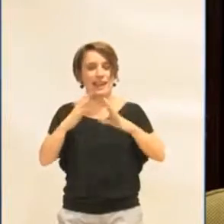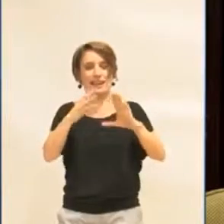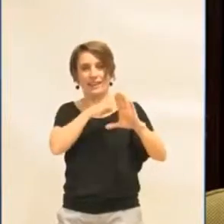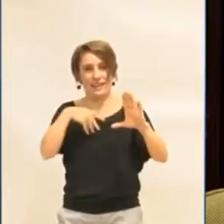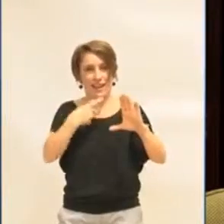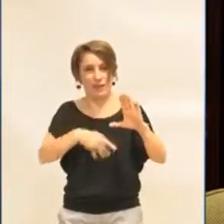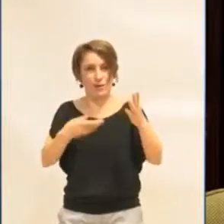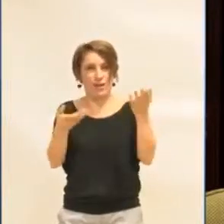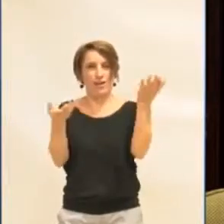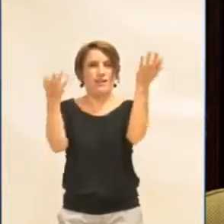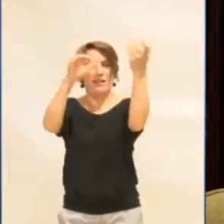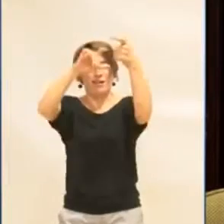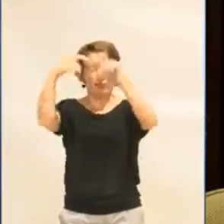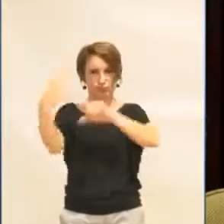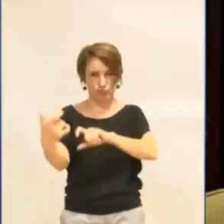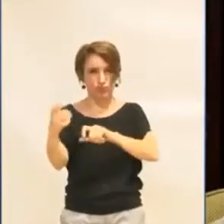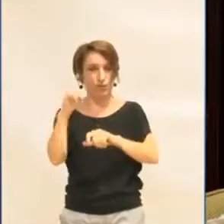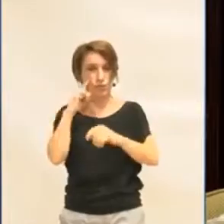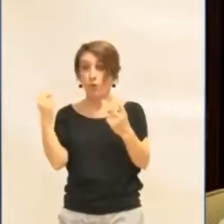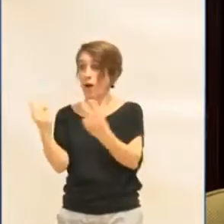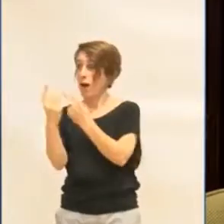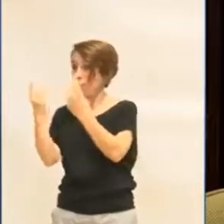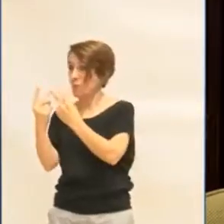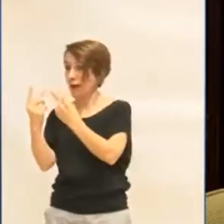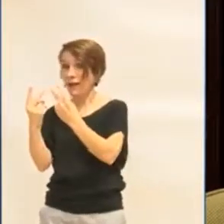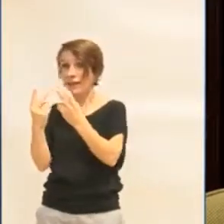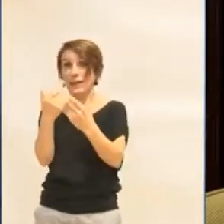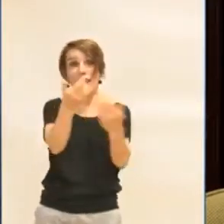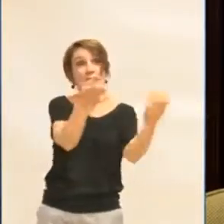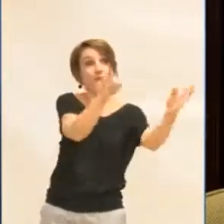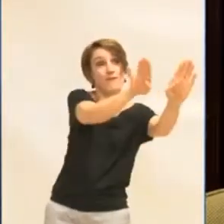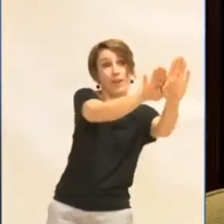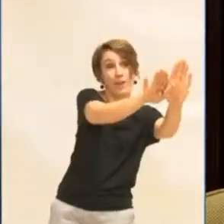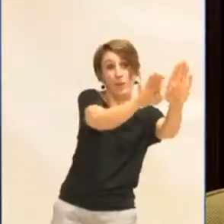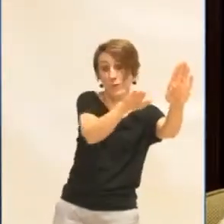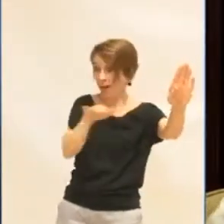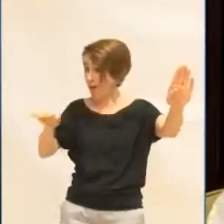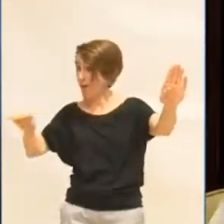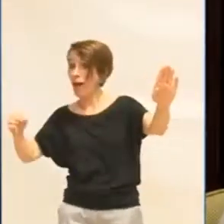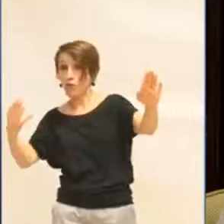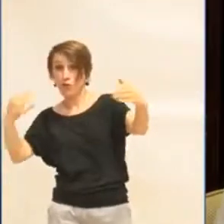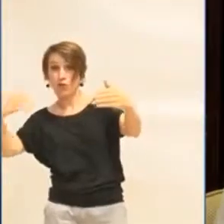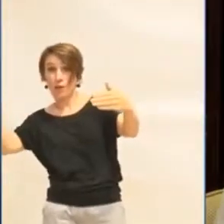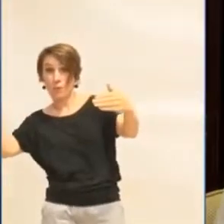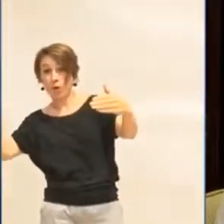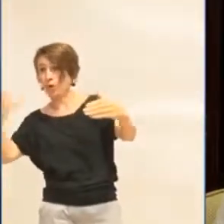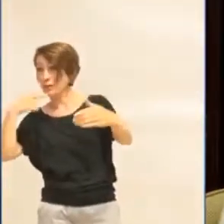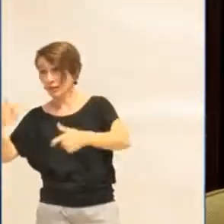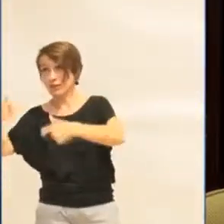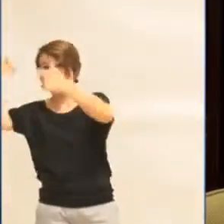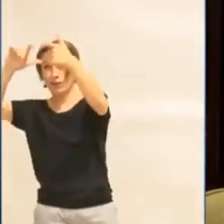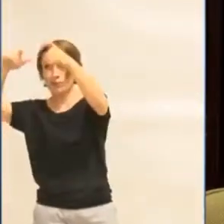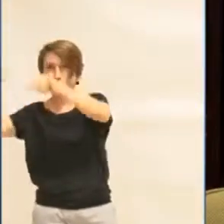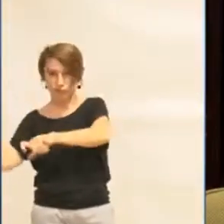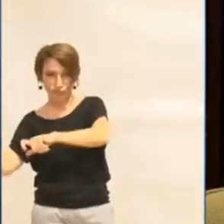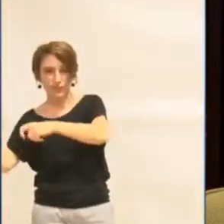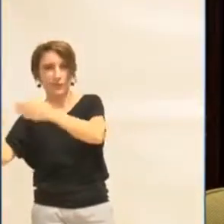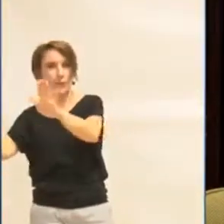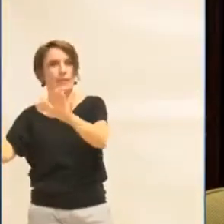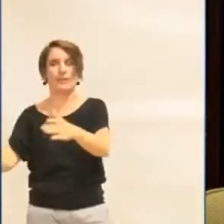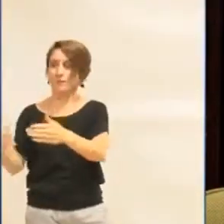parc, il devient nécessaire de créer une nouvelle porte. » Une nouvelle porte, vous avez compris, au niveau du vin.